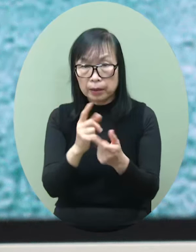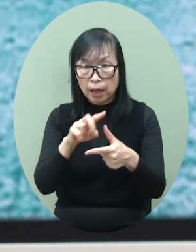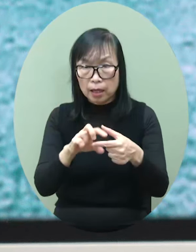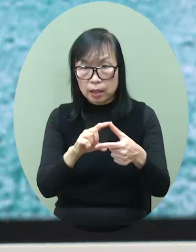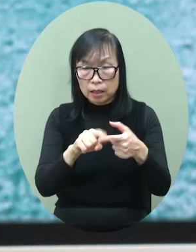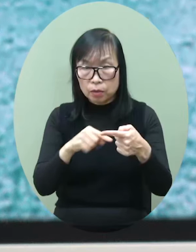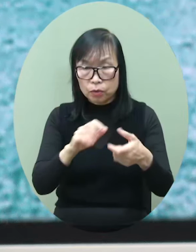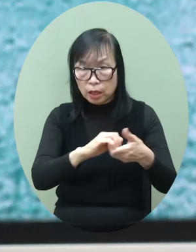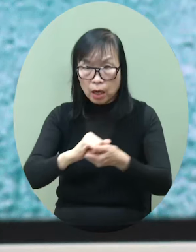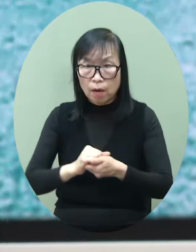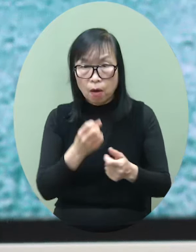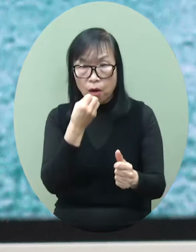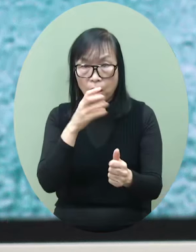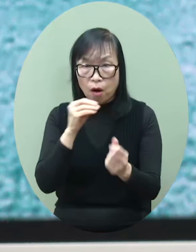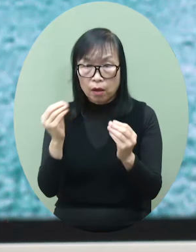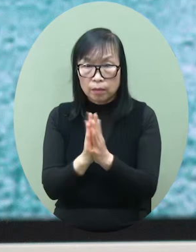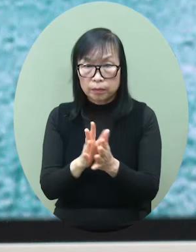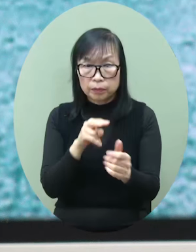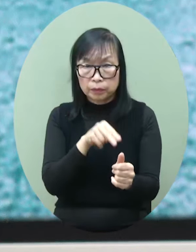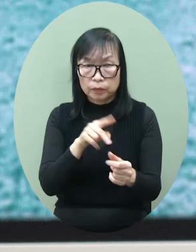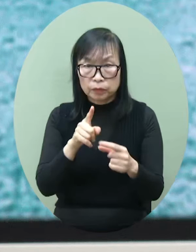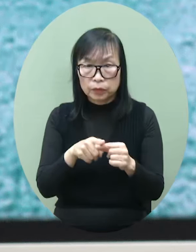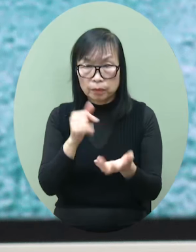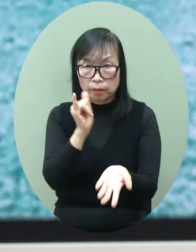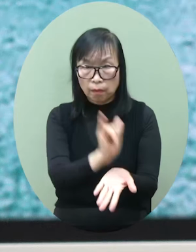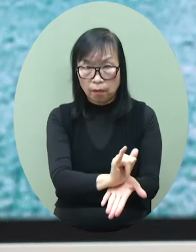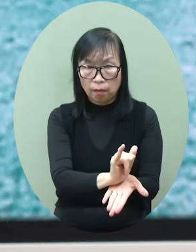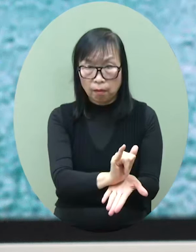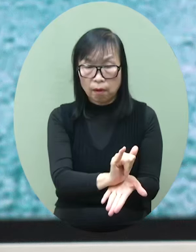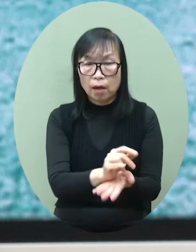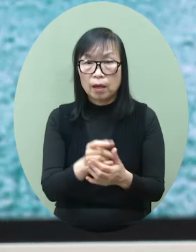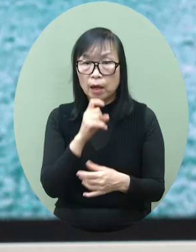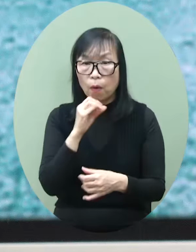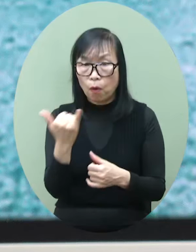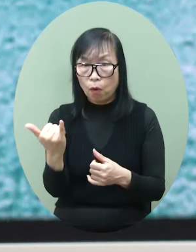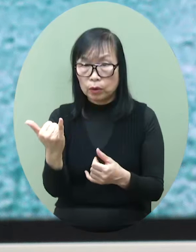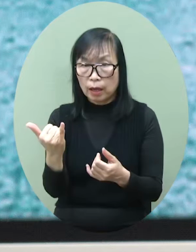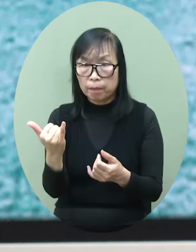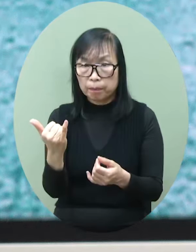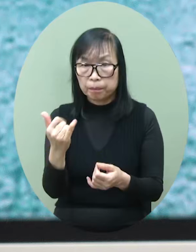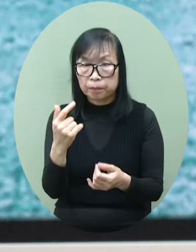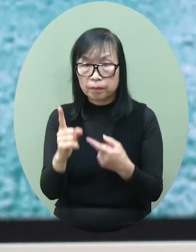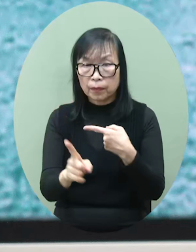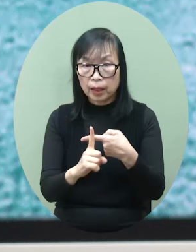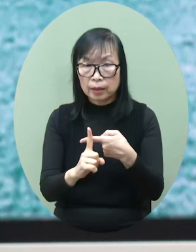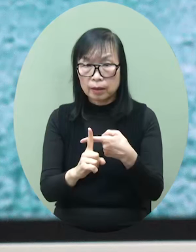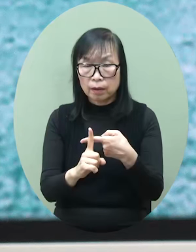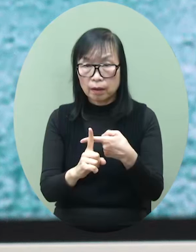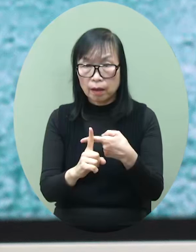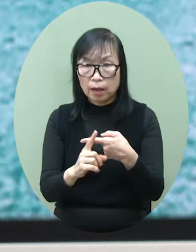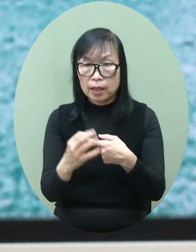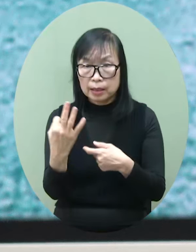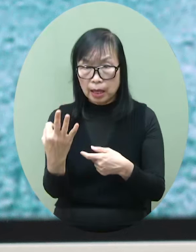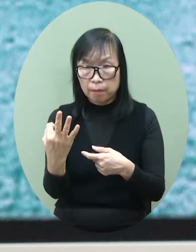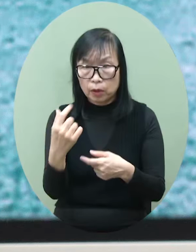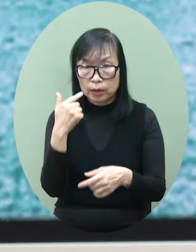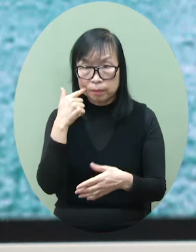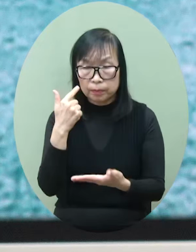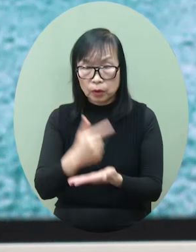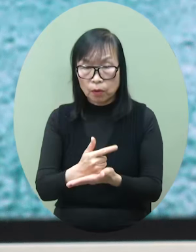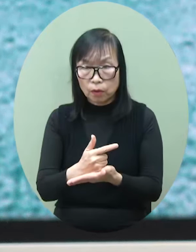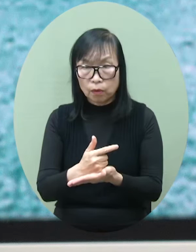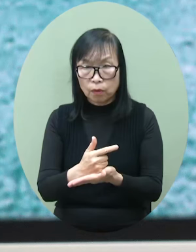院香港感染控制中心那裏留醫其中6人情況是危殆3人情況是